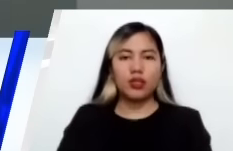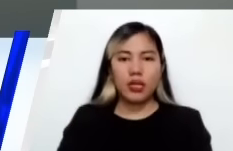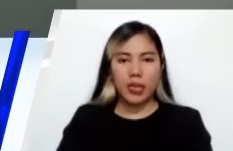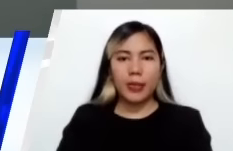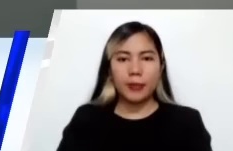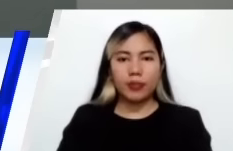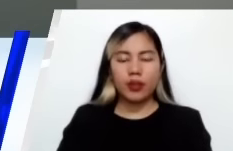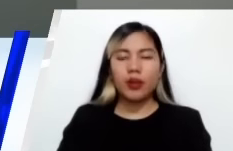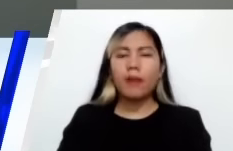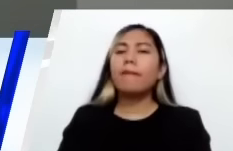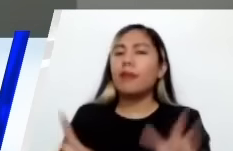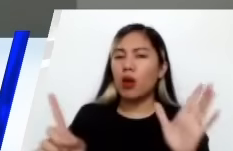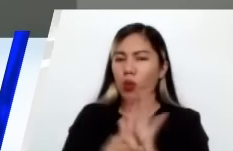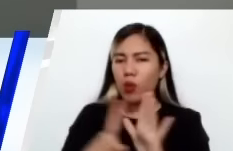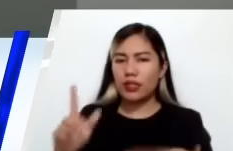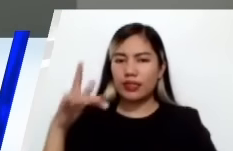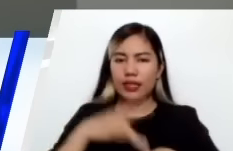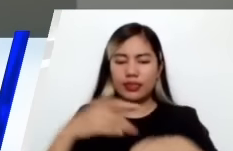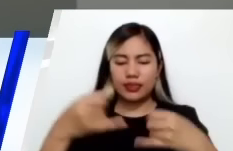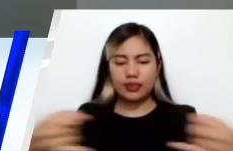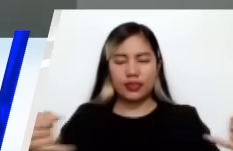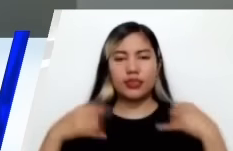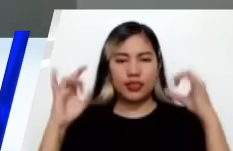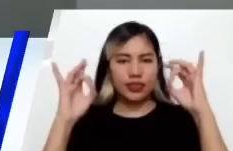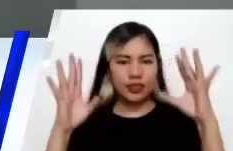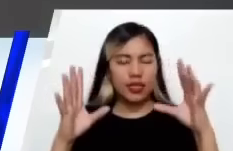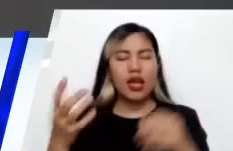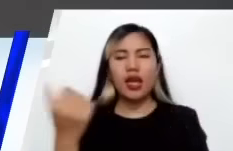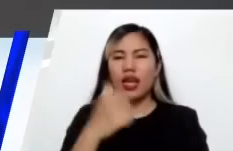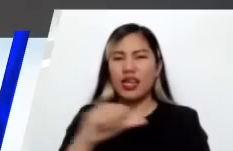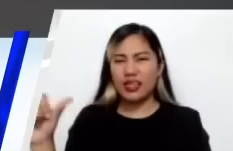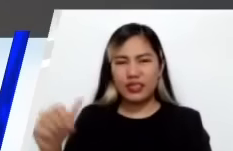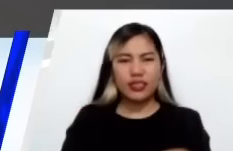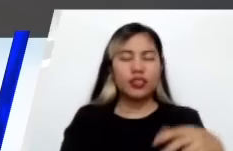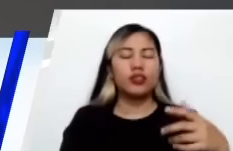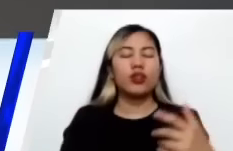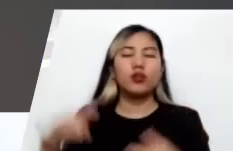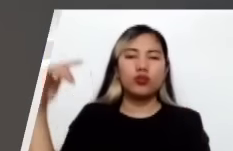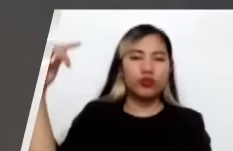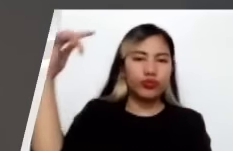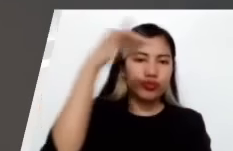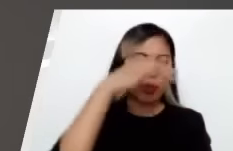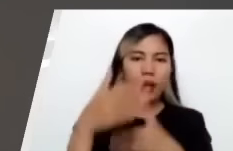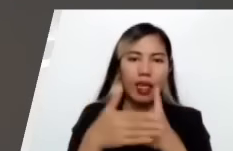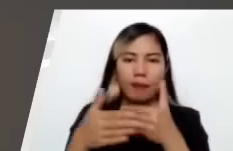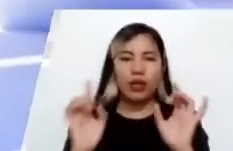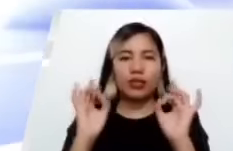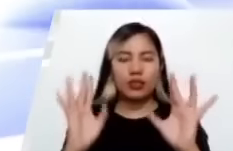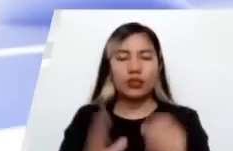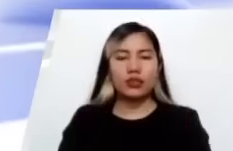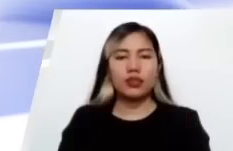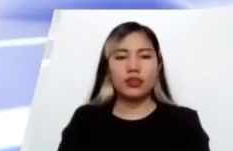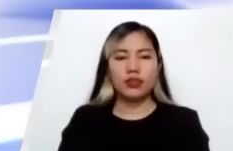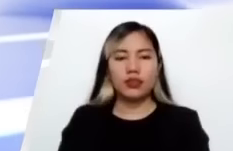Danger Zone at ang pagpapalipad ng anumang sasakyang panghimpapawid sa ibabaw ng bulkan.